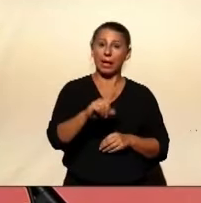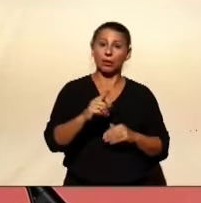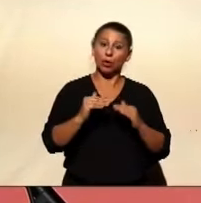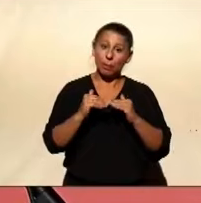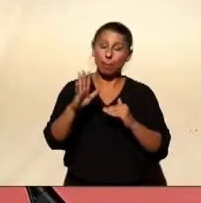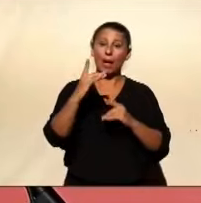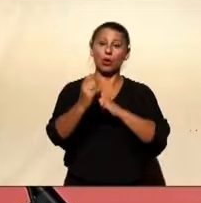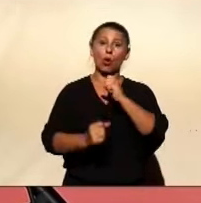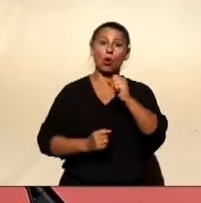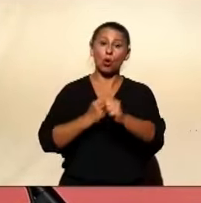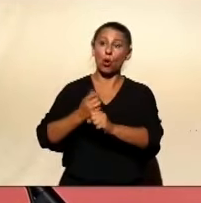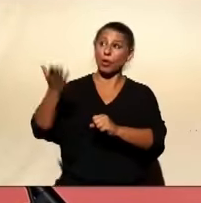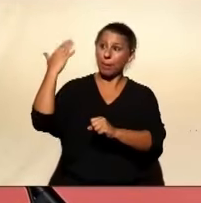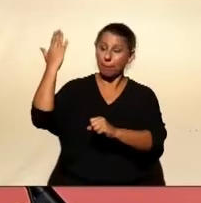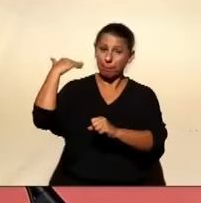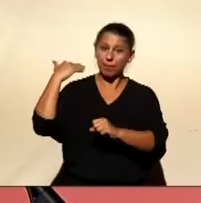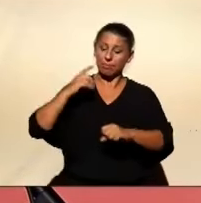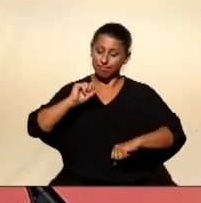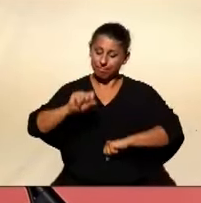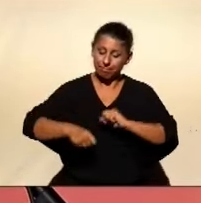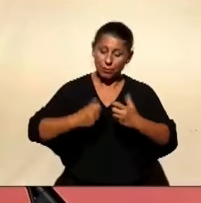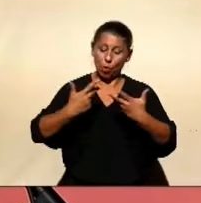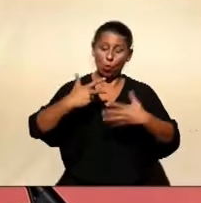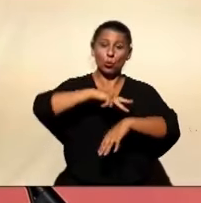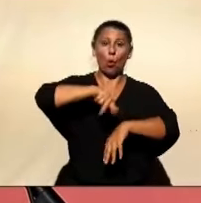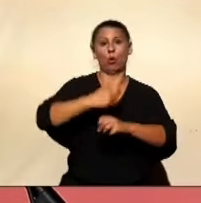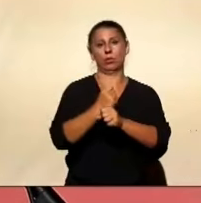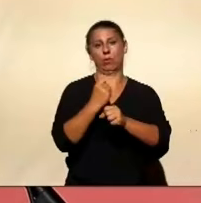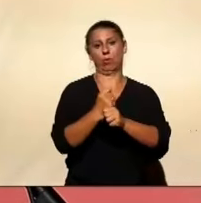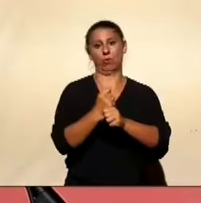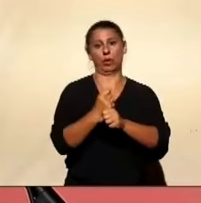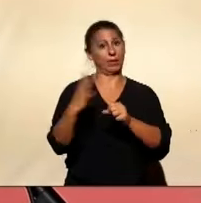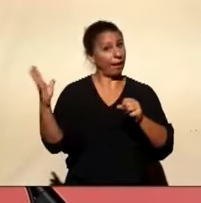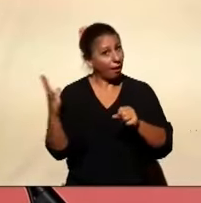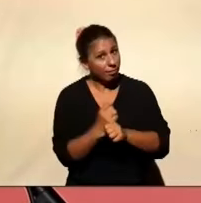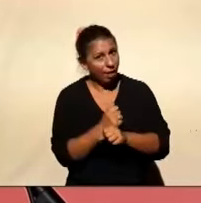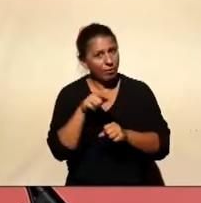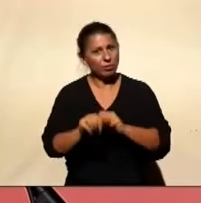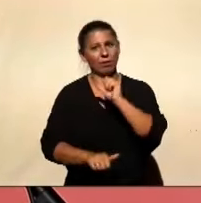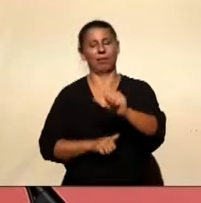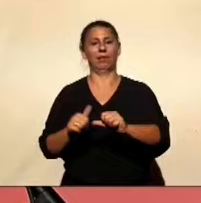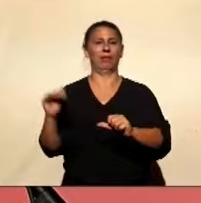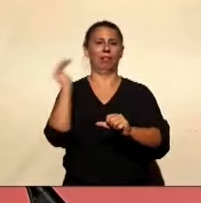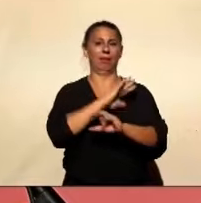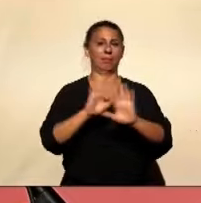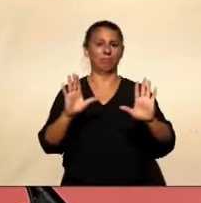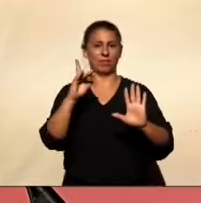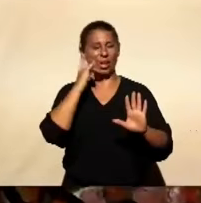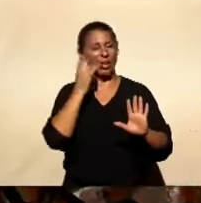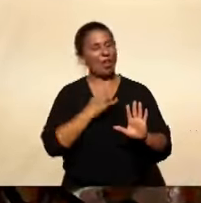πλέον χρόνια πριν πάλευαν για το 8ωρο και το κατέκτησαν? Δεν είναι λογικό